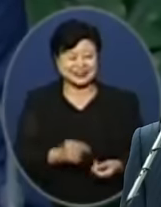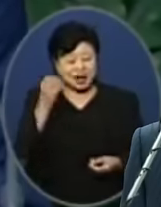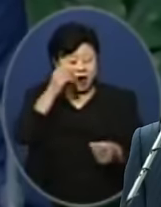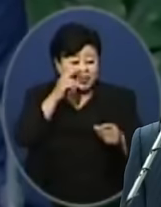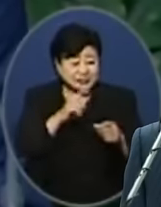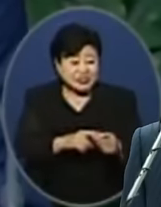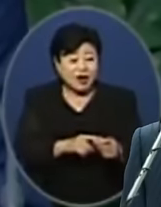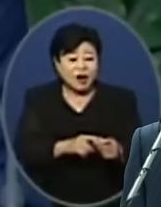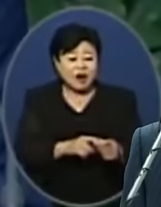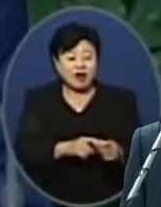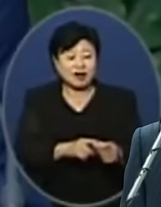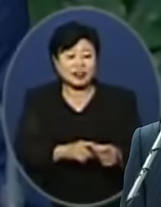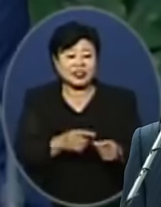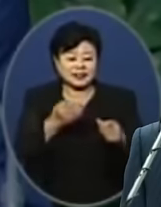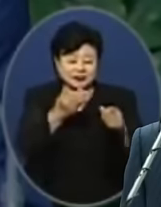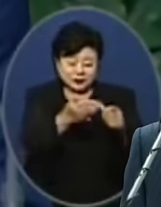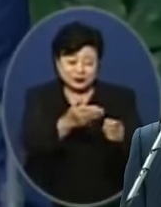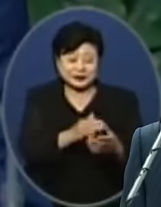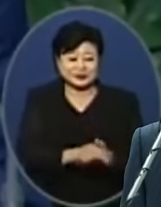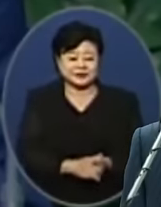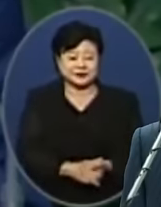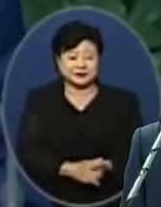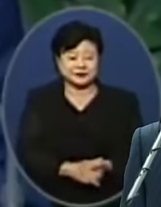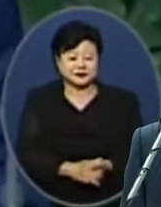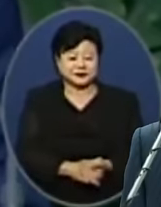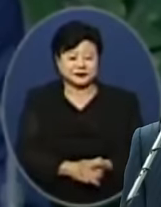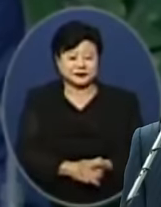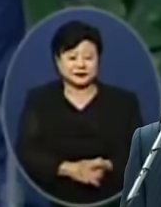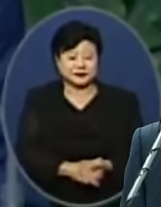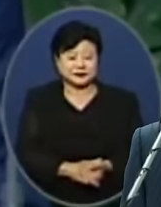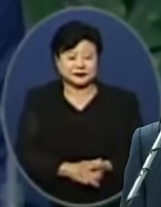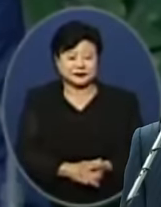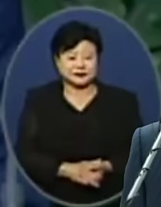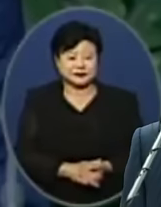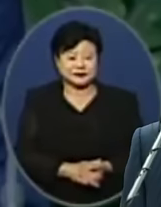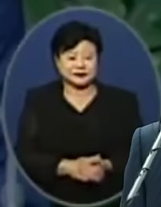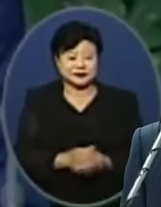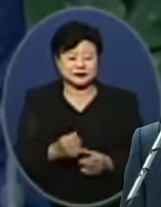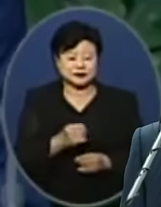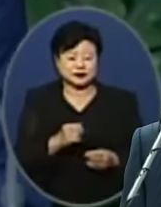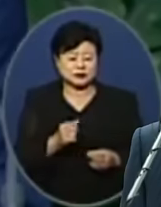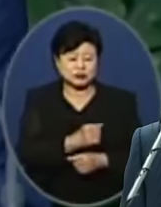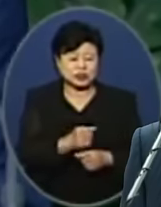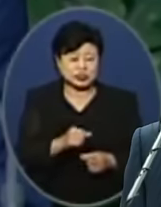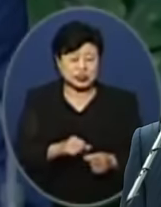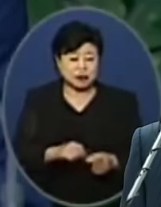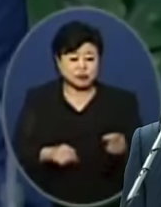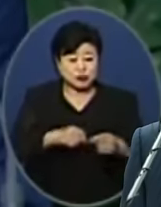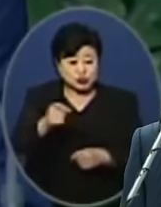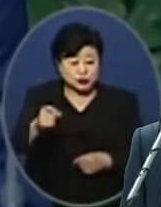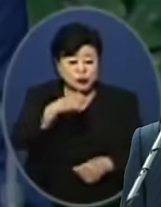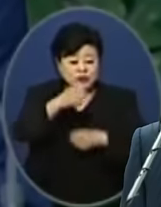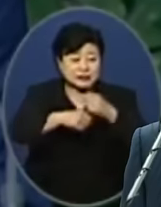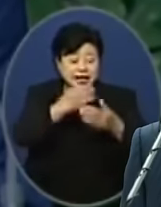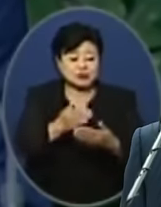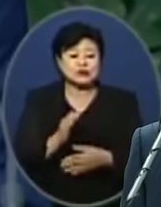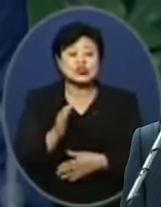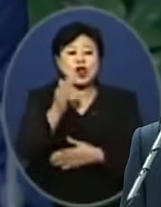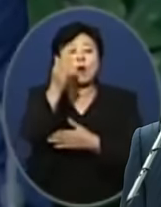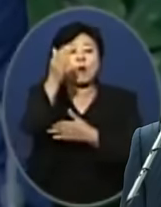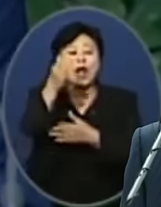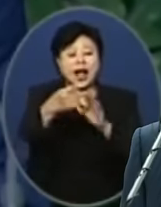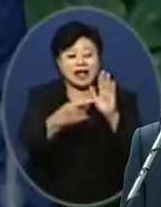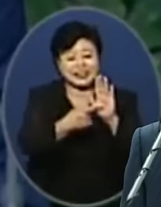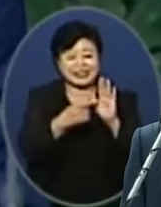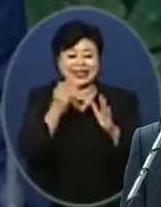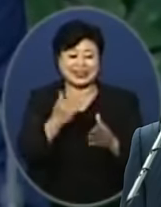영적인 지진이 일어나게 되는 것입니다. 묶인 것이 풀리고 자유와 해방이 다가오고 영광이